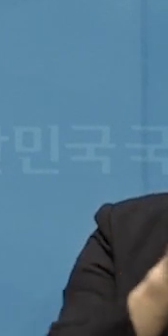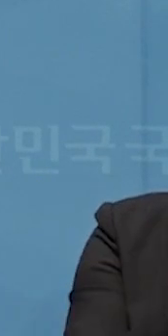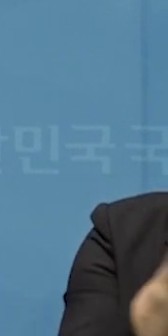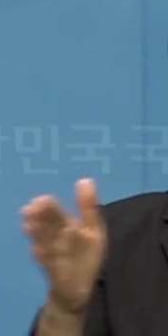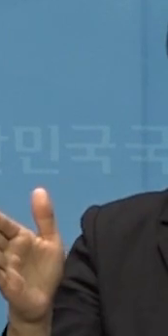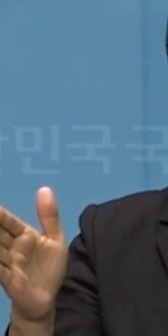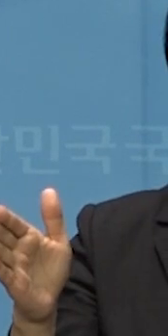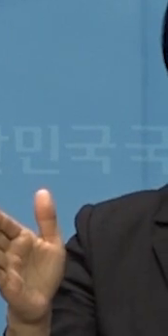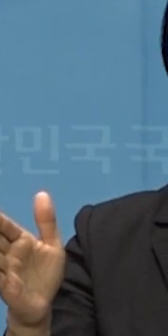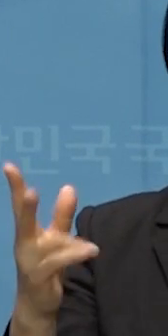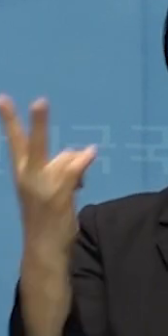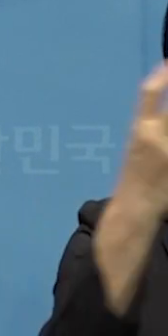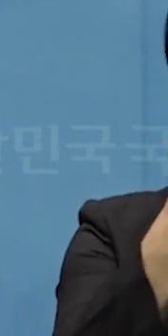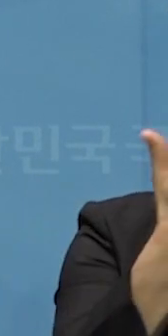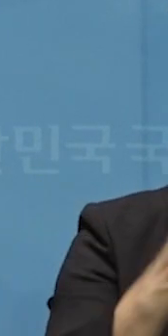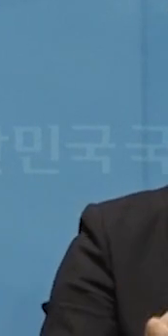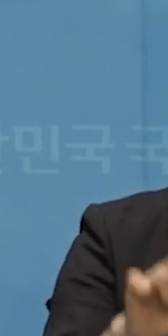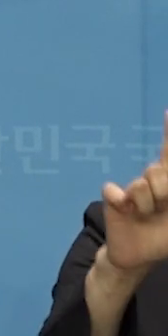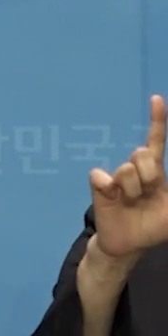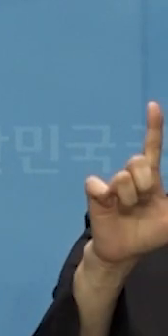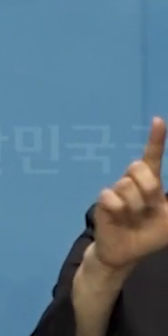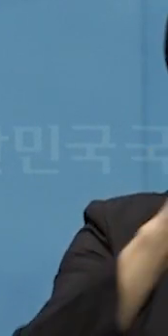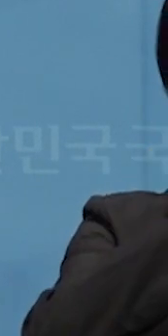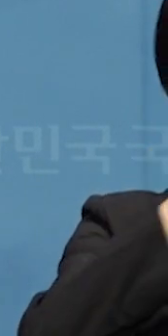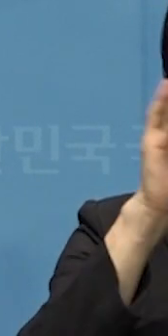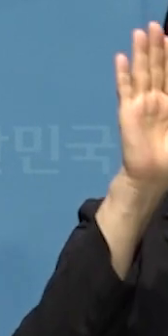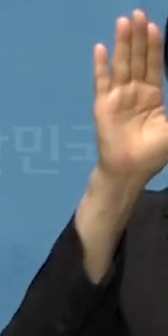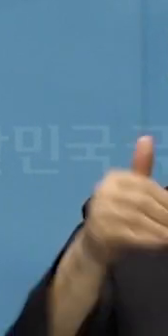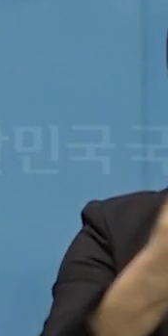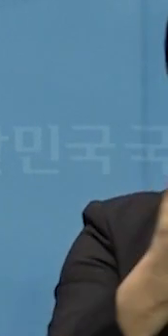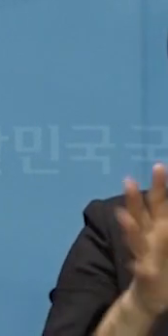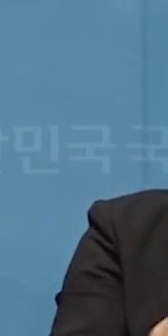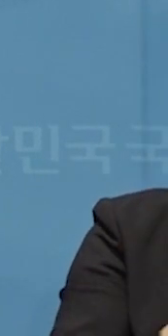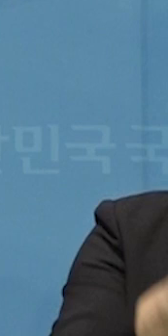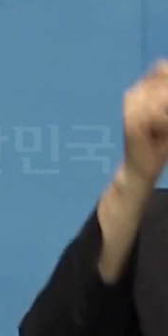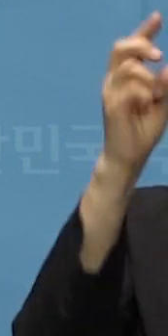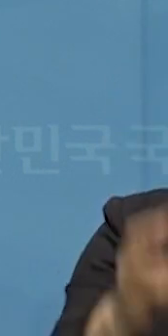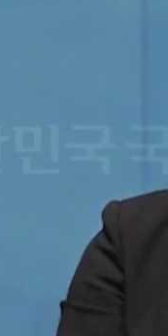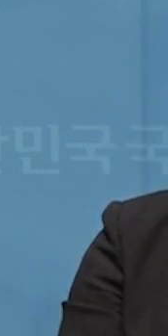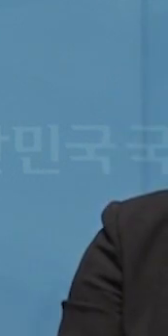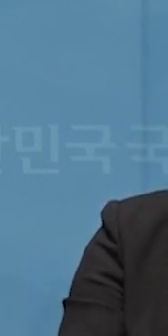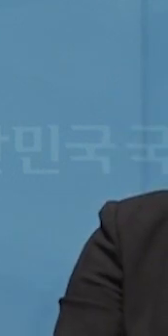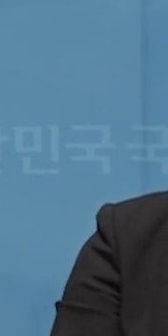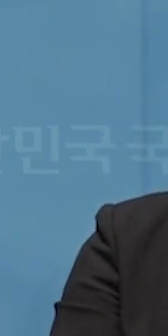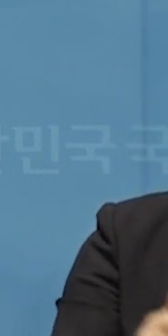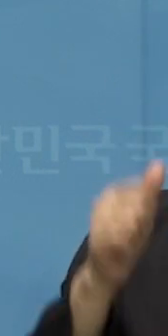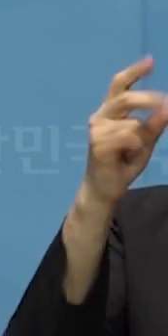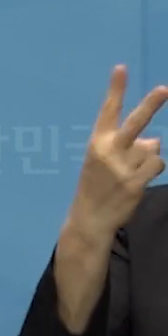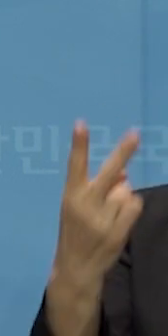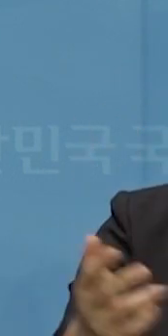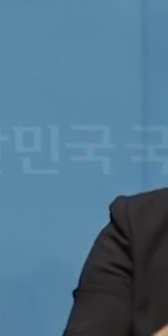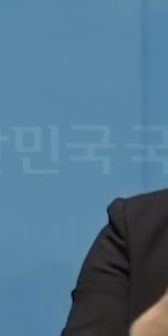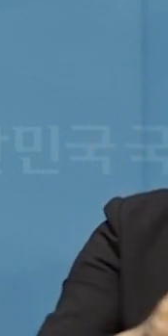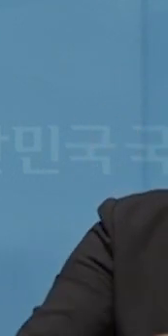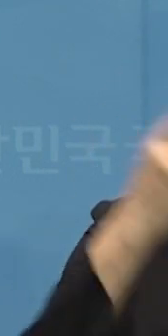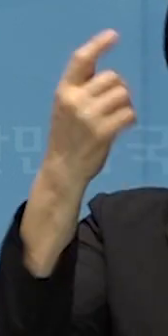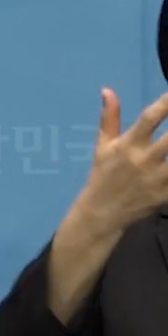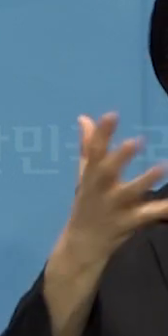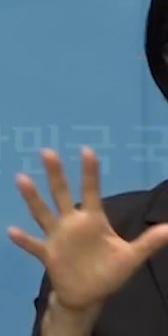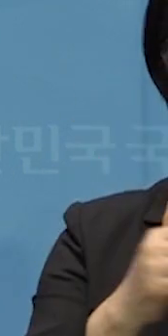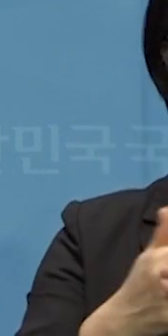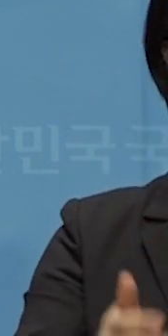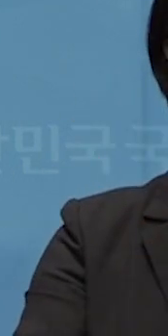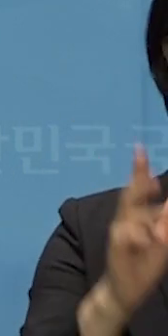입문하였고 2018년에는 바른미래당으로 기호 3번을 달고 기호 2번인 자유한국당을 누르고